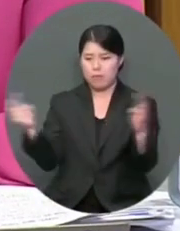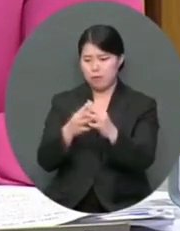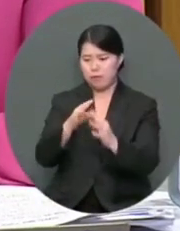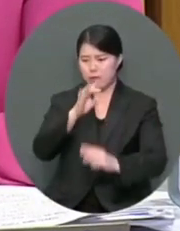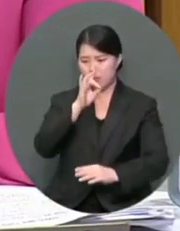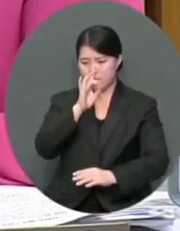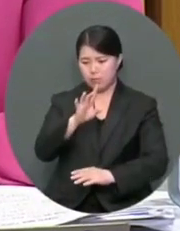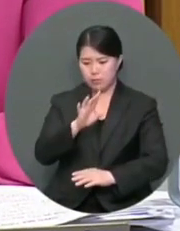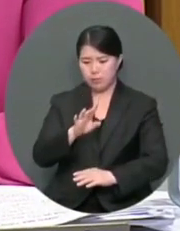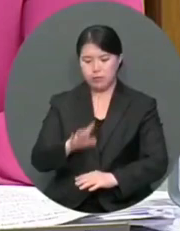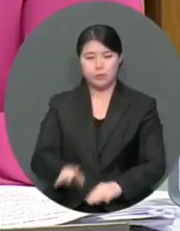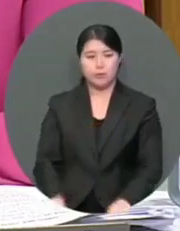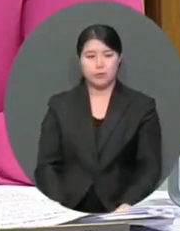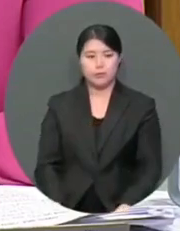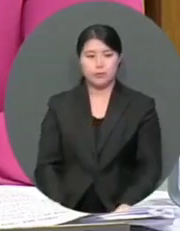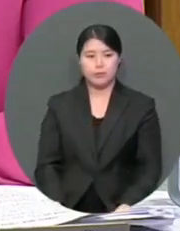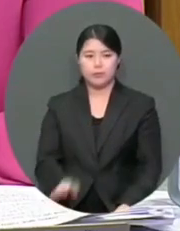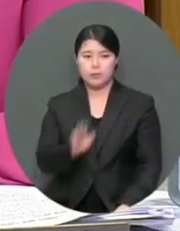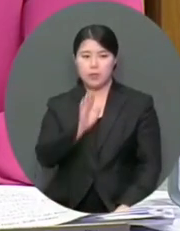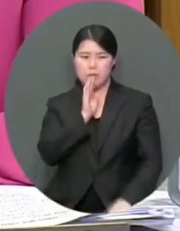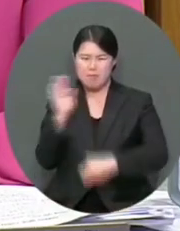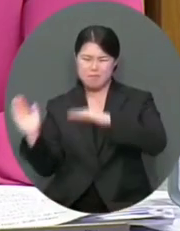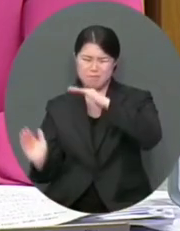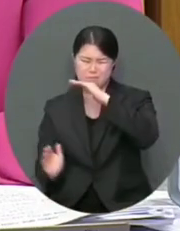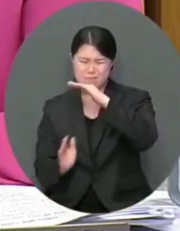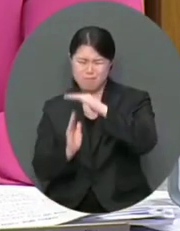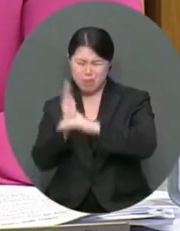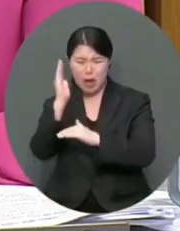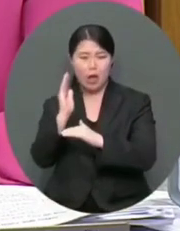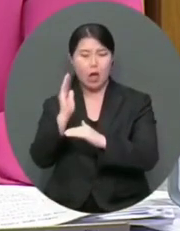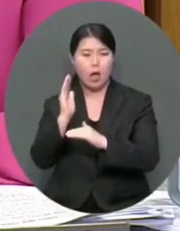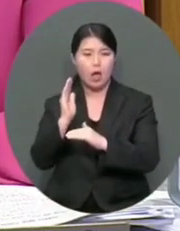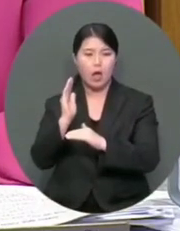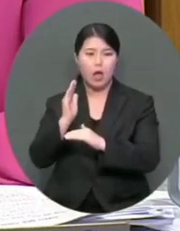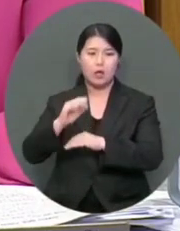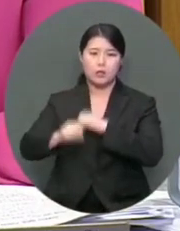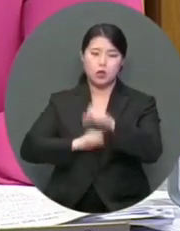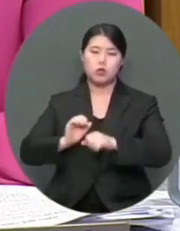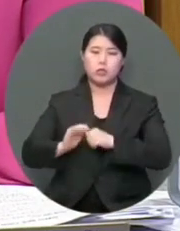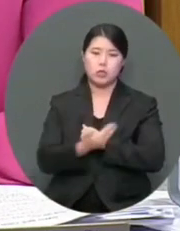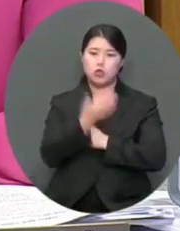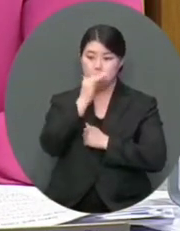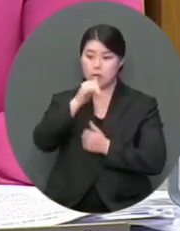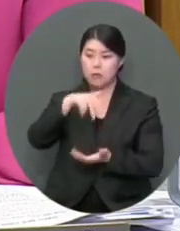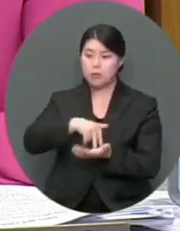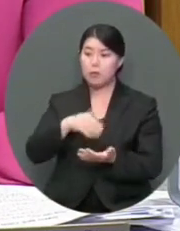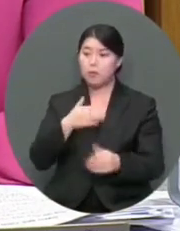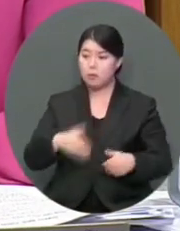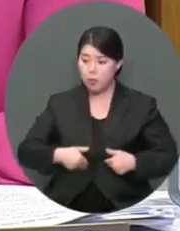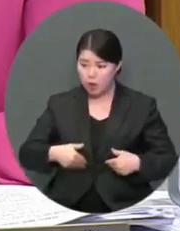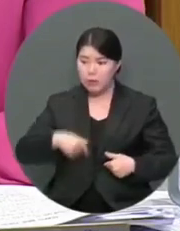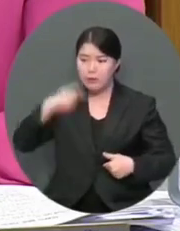거기에 극한까지 가서 자유를 지키는 그런 자세가 필요하다는 뜻에서 말씀드린 겁니다. 예,